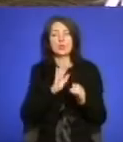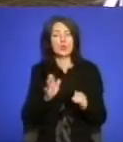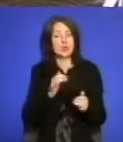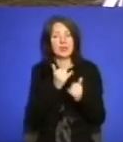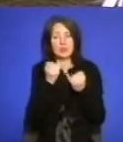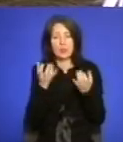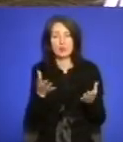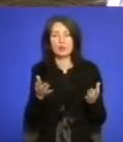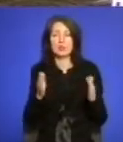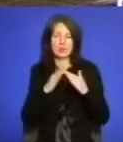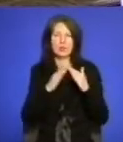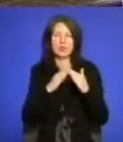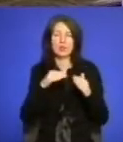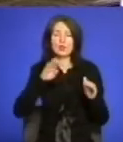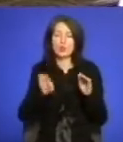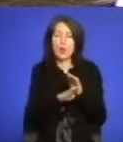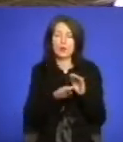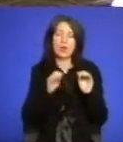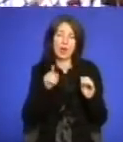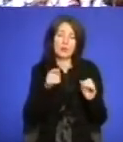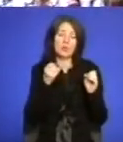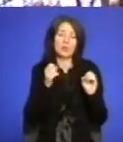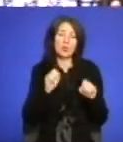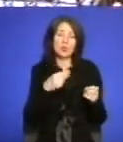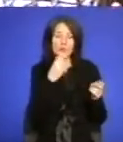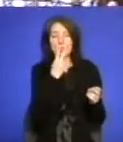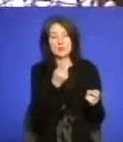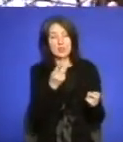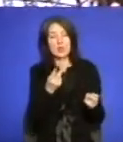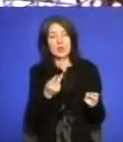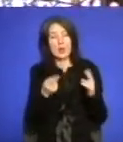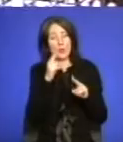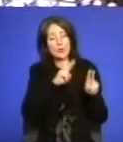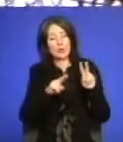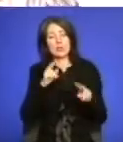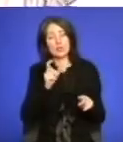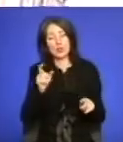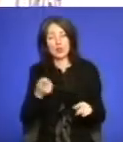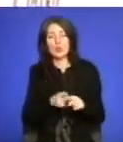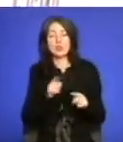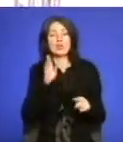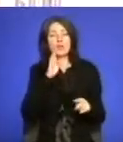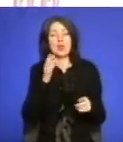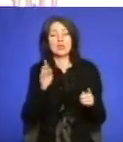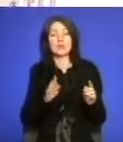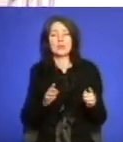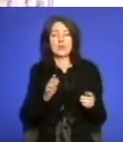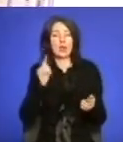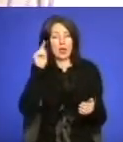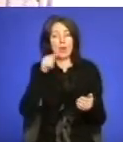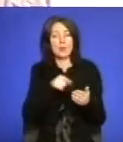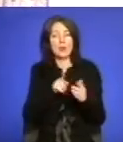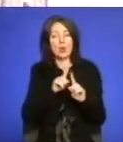в приміщенні схована on a зможуть милуватися люди а у тих дівчат місія особлива їх піднімають високо до